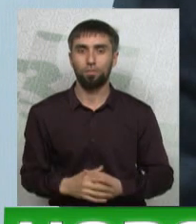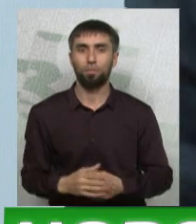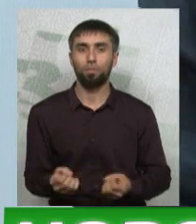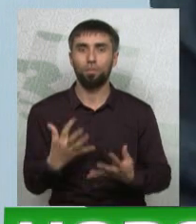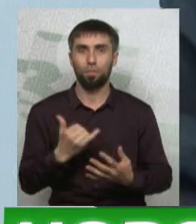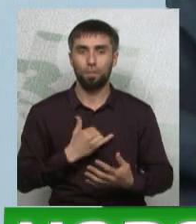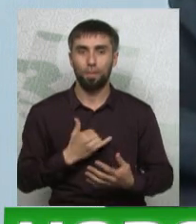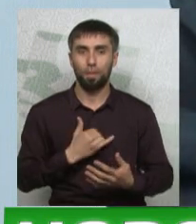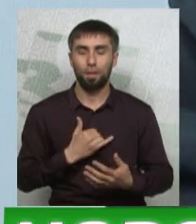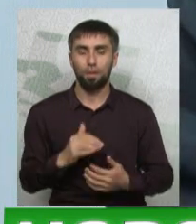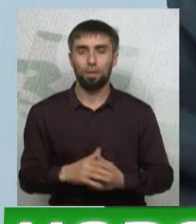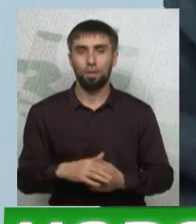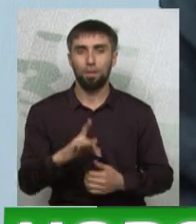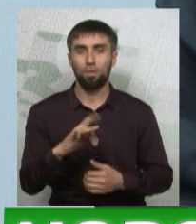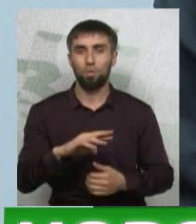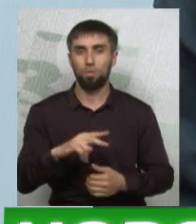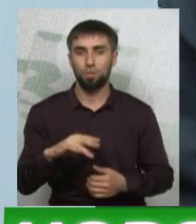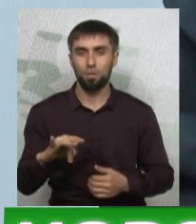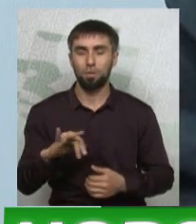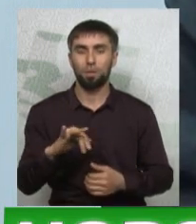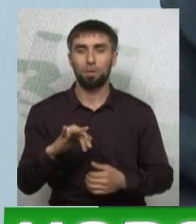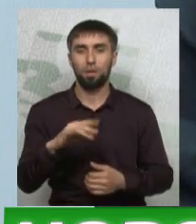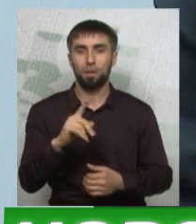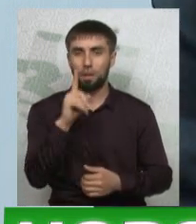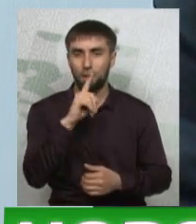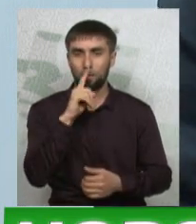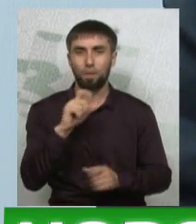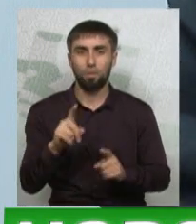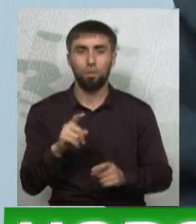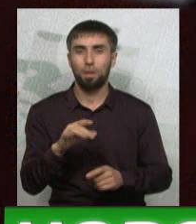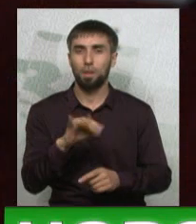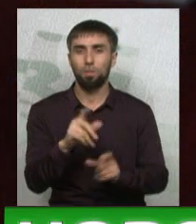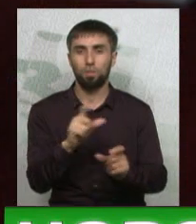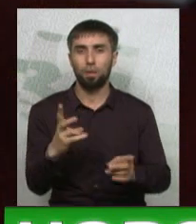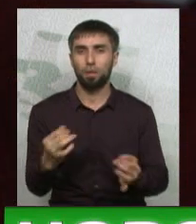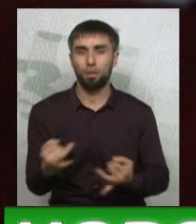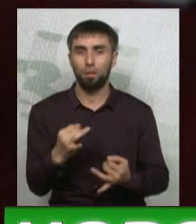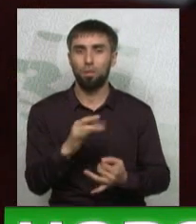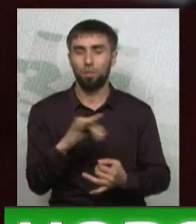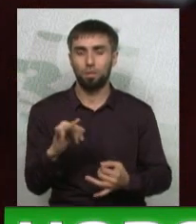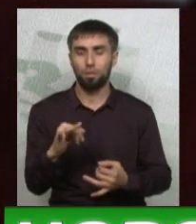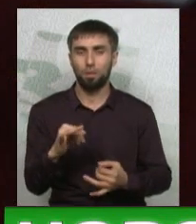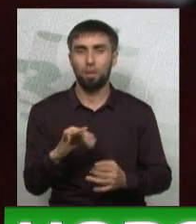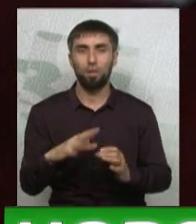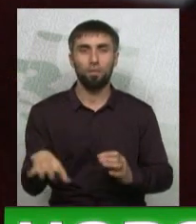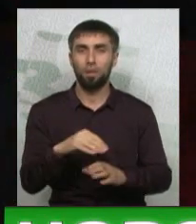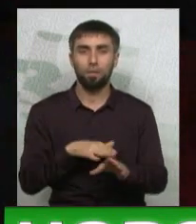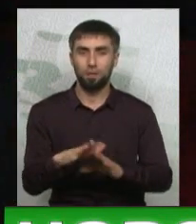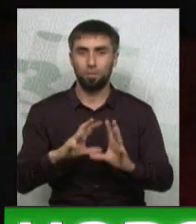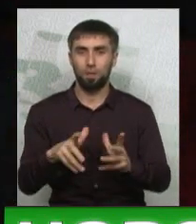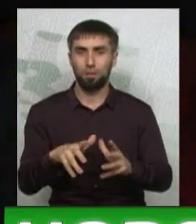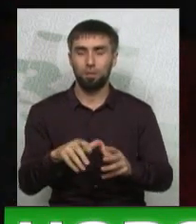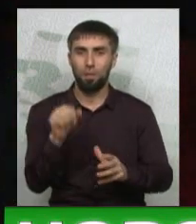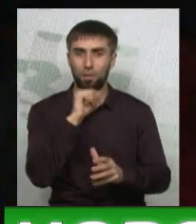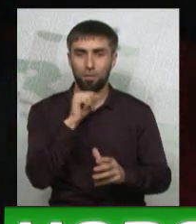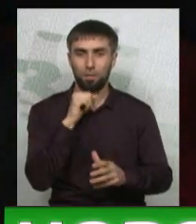сколько у нас руды, нефти и все остальное. Им люди неинтересны. Они обобрали весь мир. Знаете, многие были